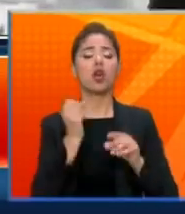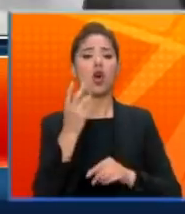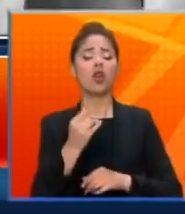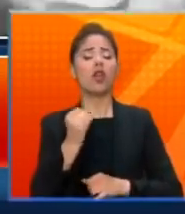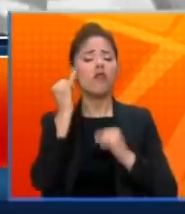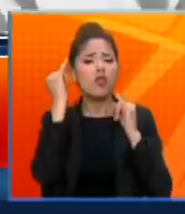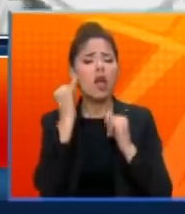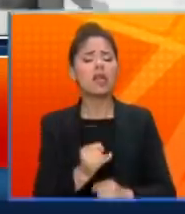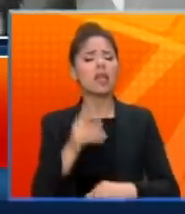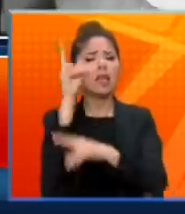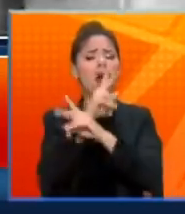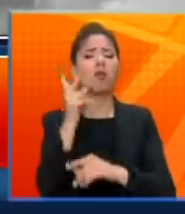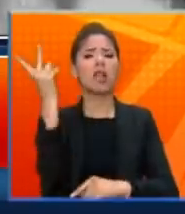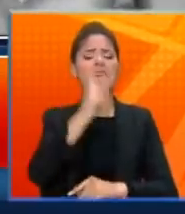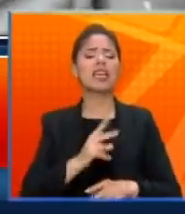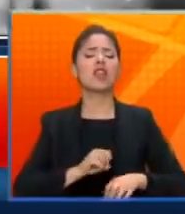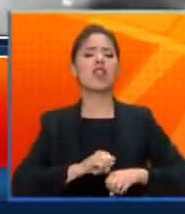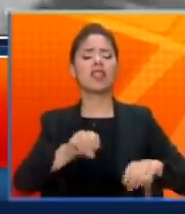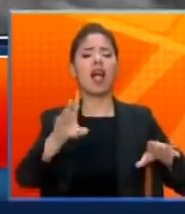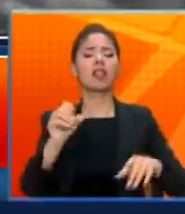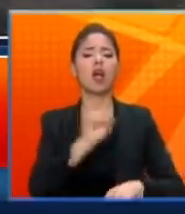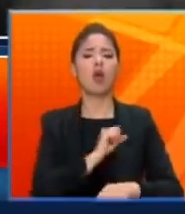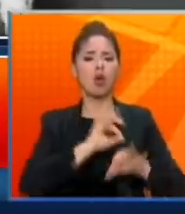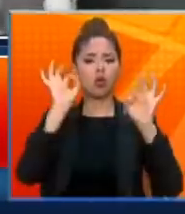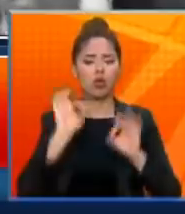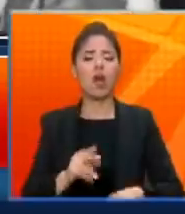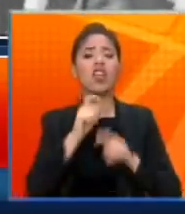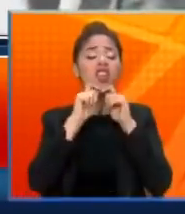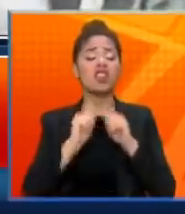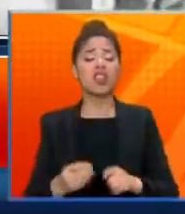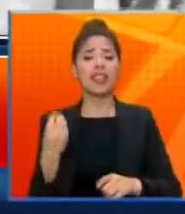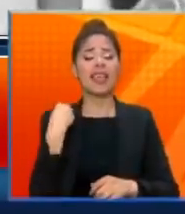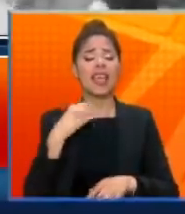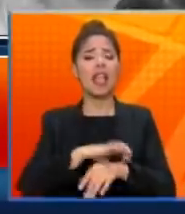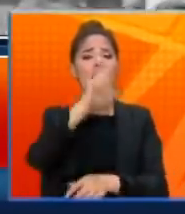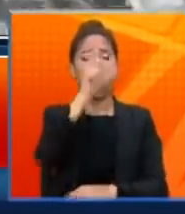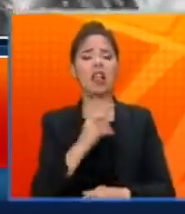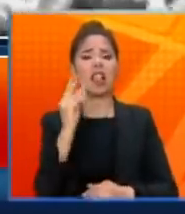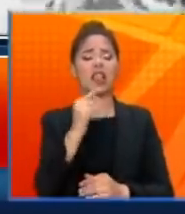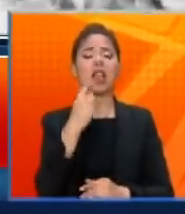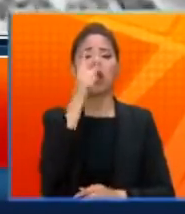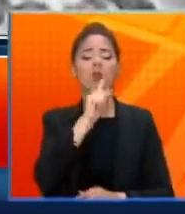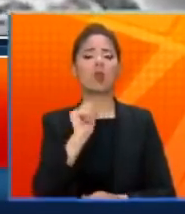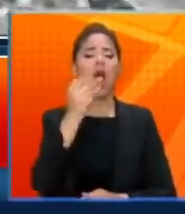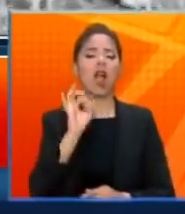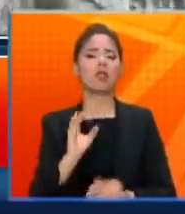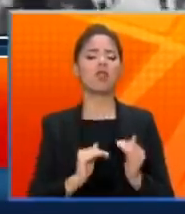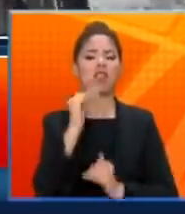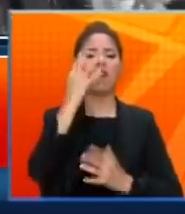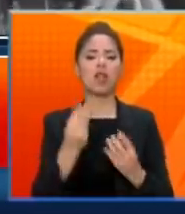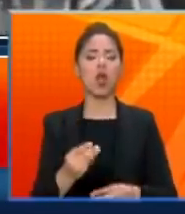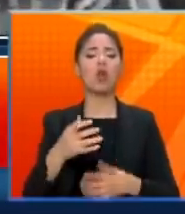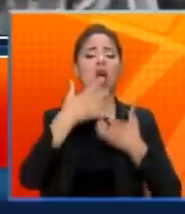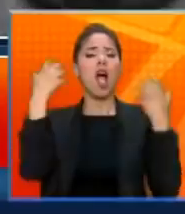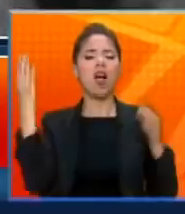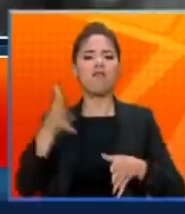Koronavirüs kabusunda ikinci dalga korkusu başladı. Çin'de yeni vakaların sayısı 160'ı aştı. Virüsün çıkış noktası yine hayvan